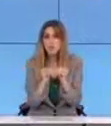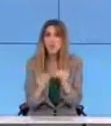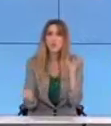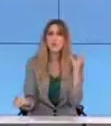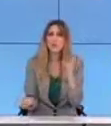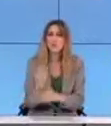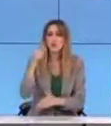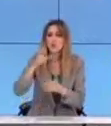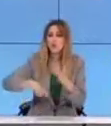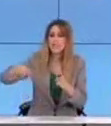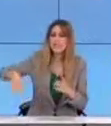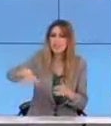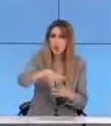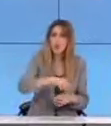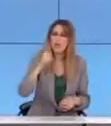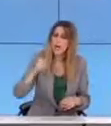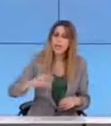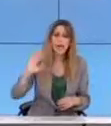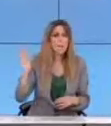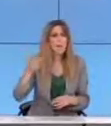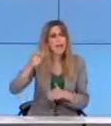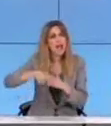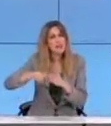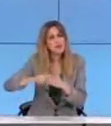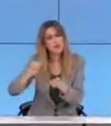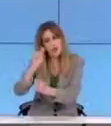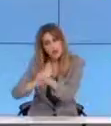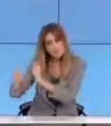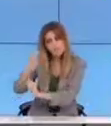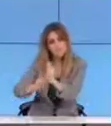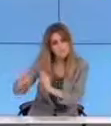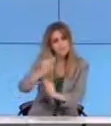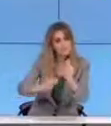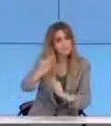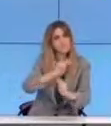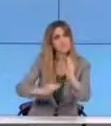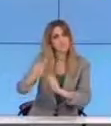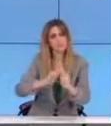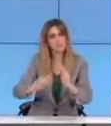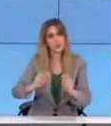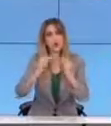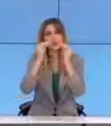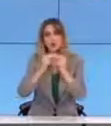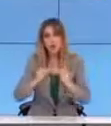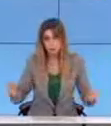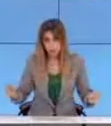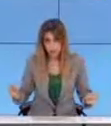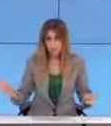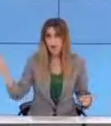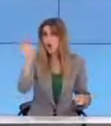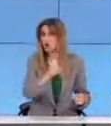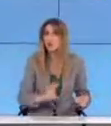και ανακαίνιση παλαιότερων μονάδων. Για να φτάσουμε στο σημείο, η συνολική συνεισφορά του τουρισμού στο ΑΕΠ της